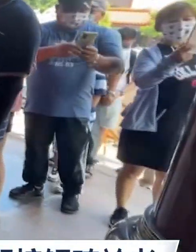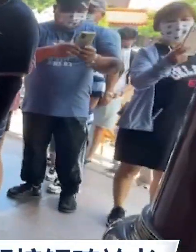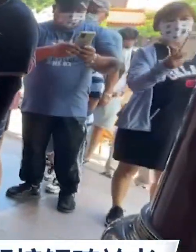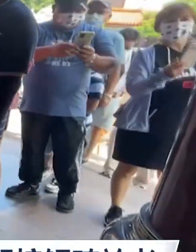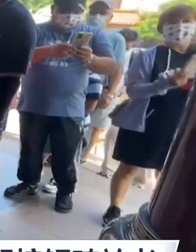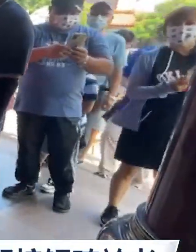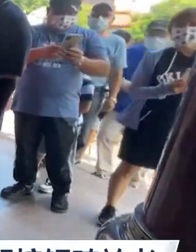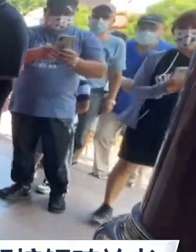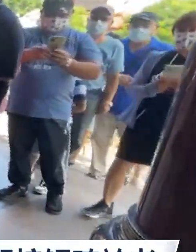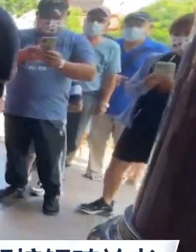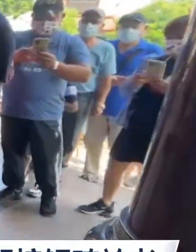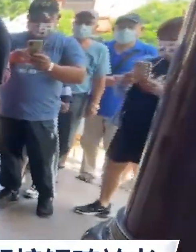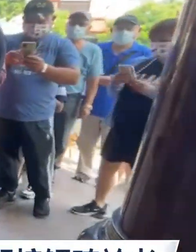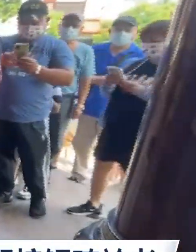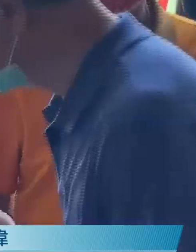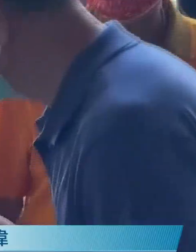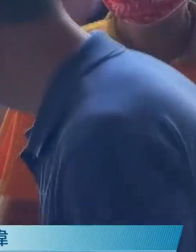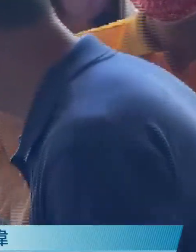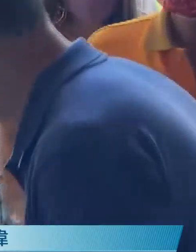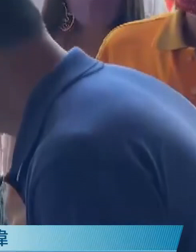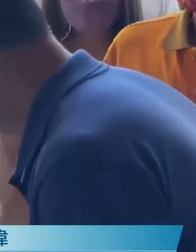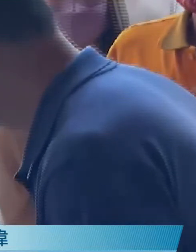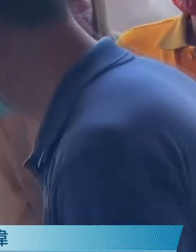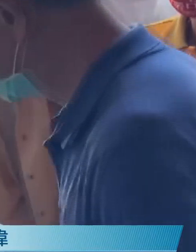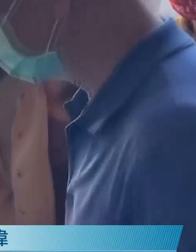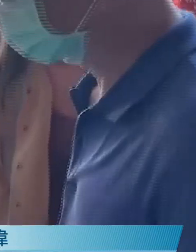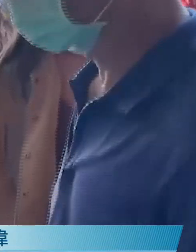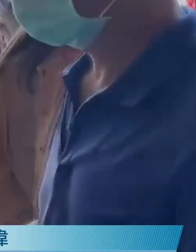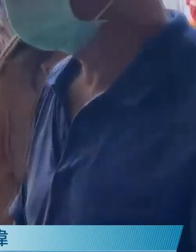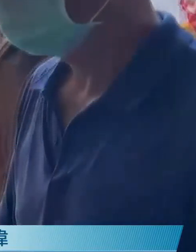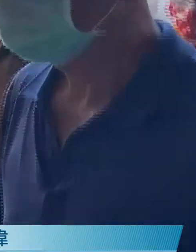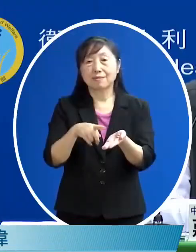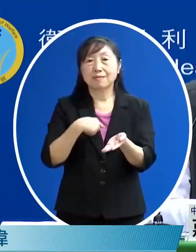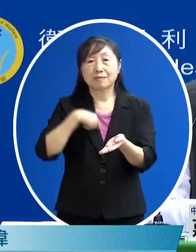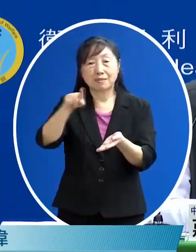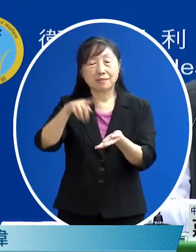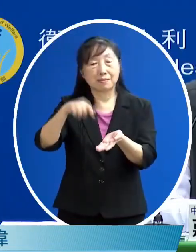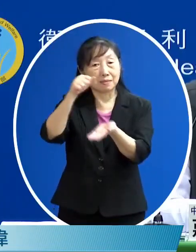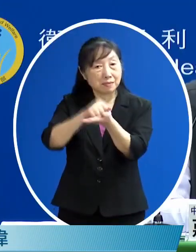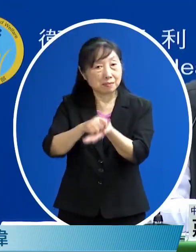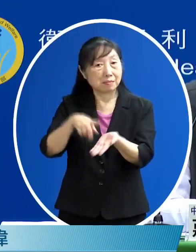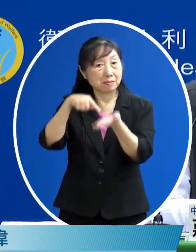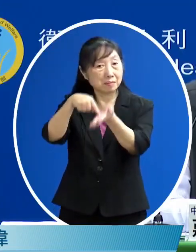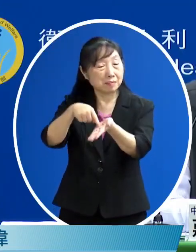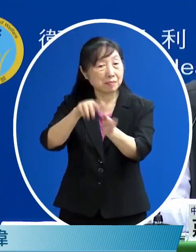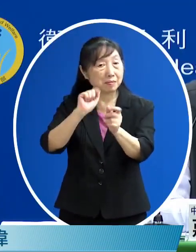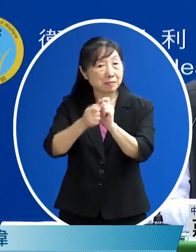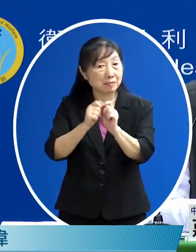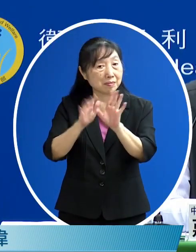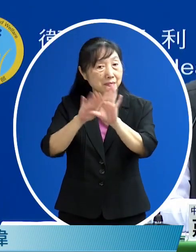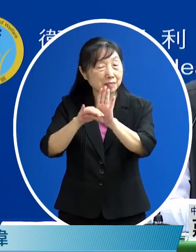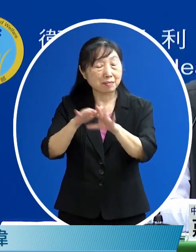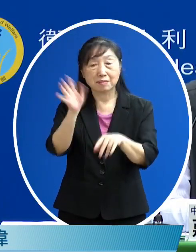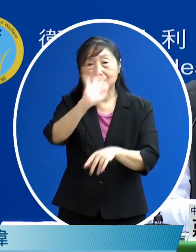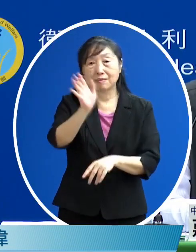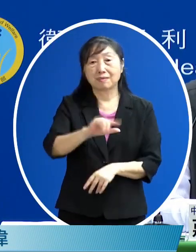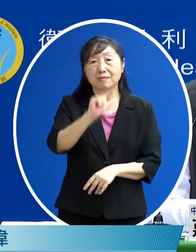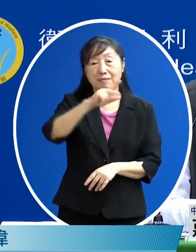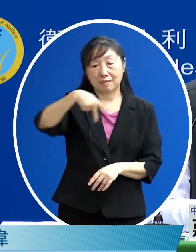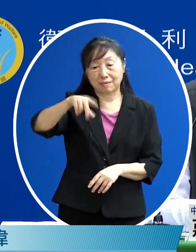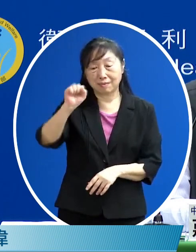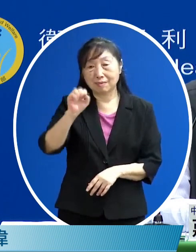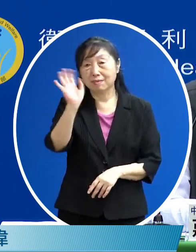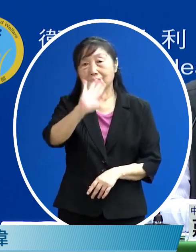域优先使用。 台湾社交距离 APP 不需要登记，不需要注册，也不会启动 GPS， 也不